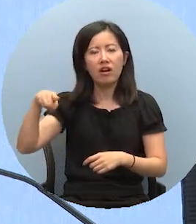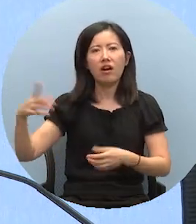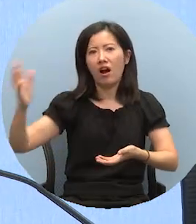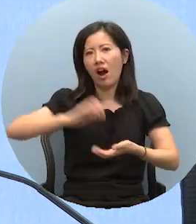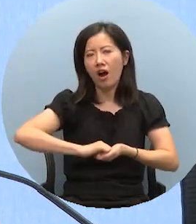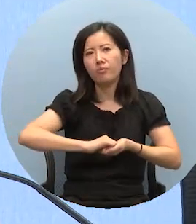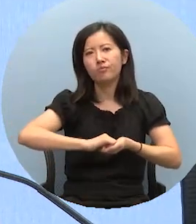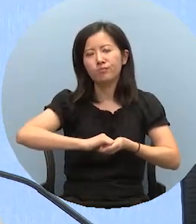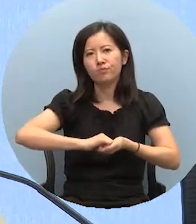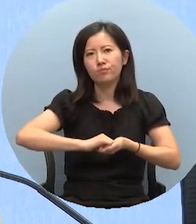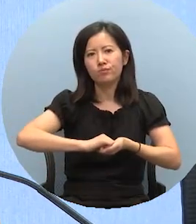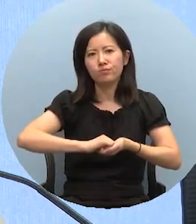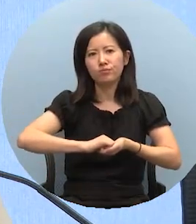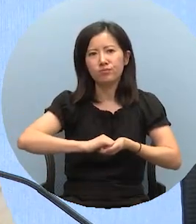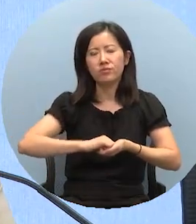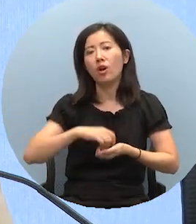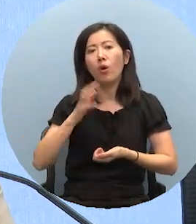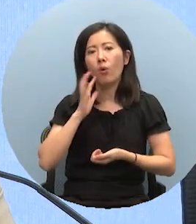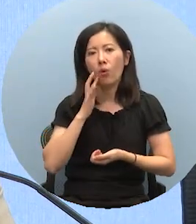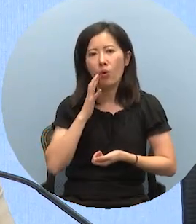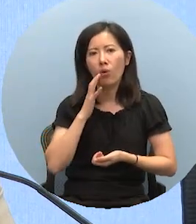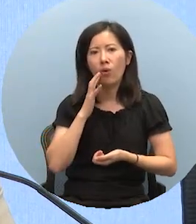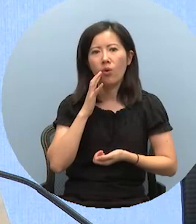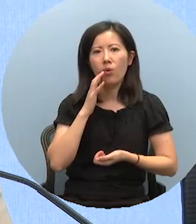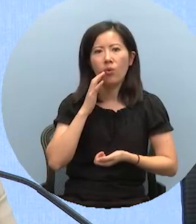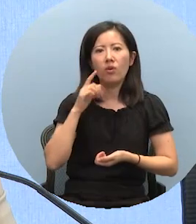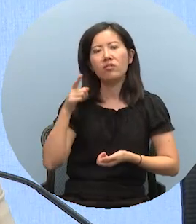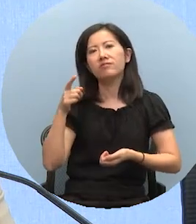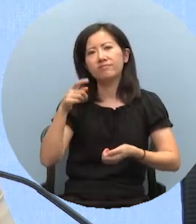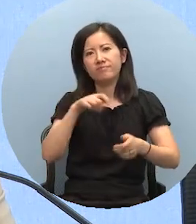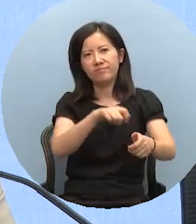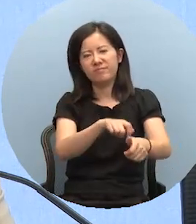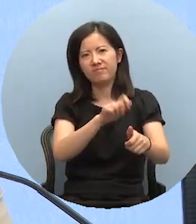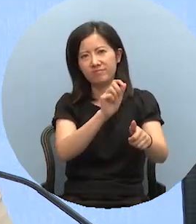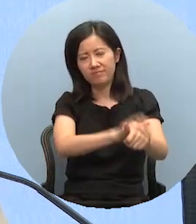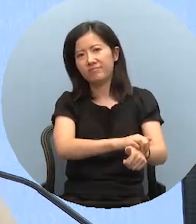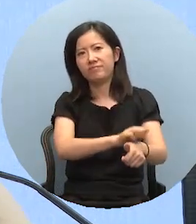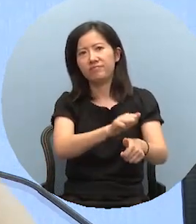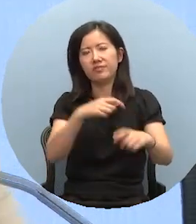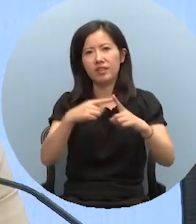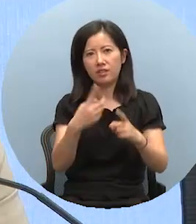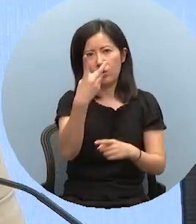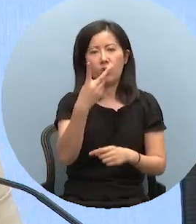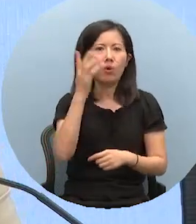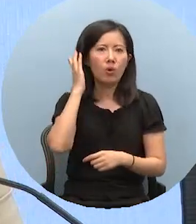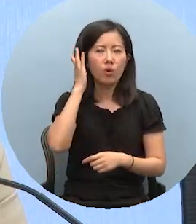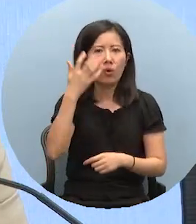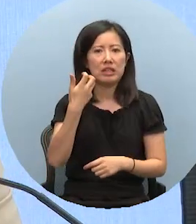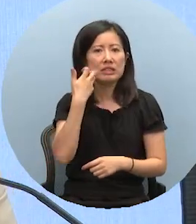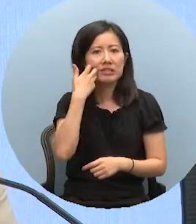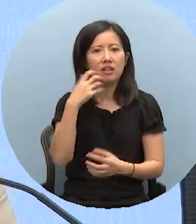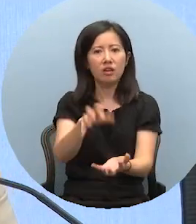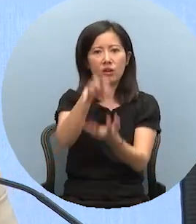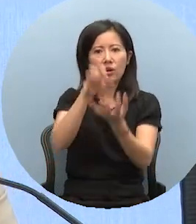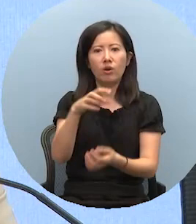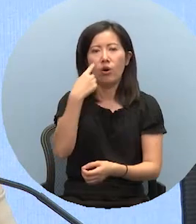行動。在澳門，澳門司警拘捕了兩名目標男子，凍結了賭場戶